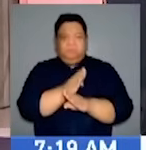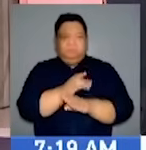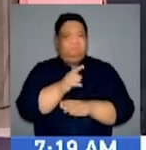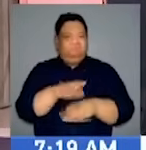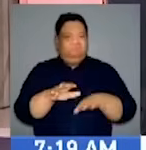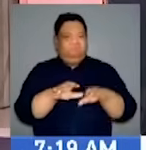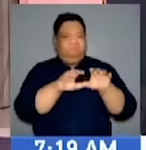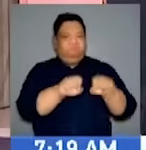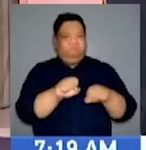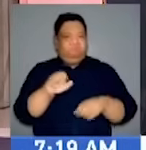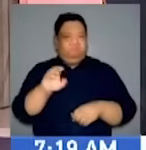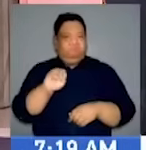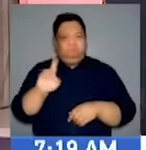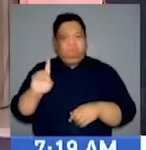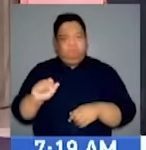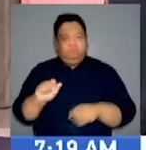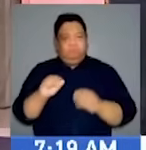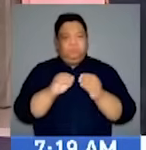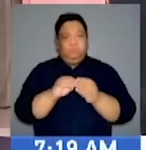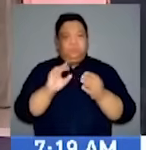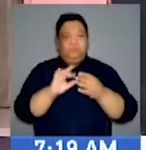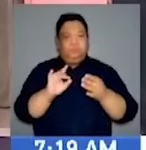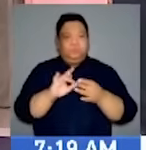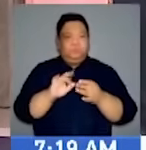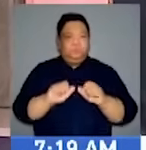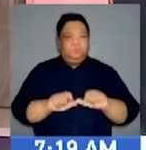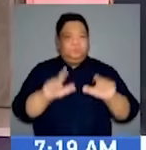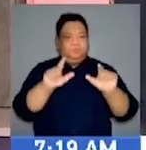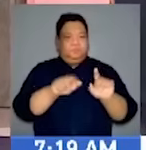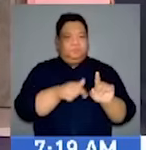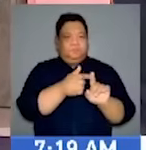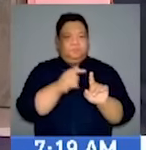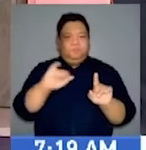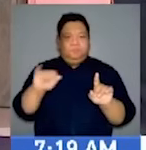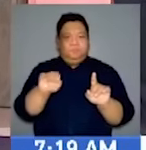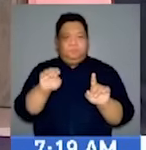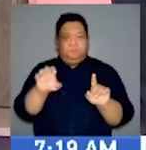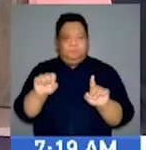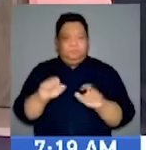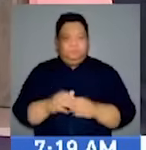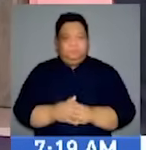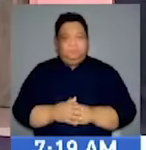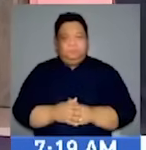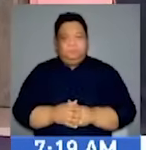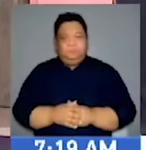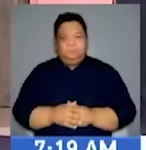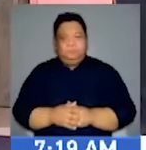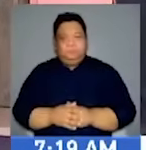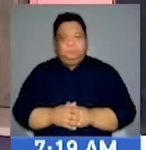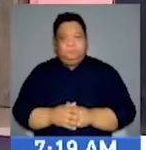Mandaluyong, may unang balita, si James Agustin. James, walang kadala-dala.